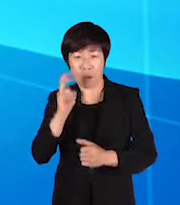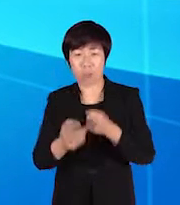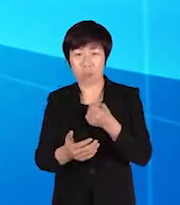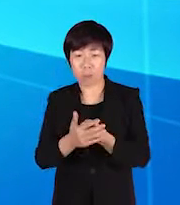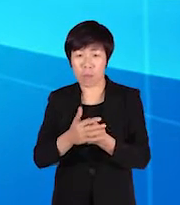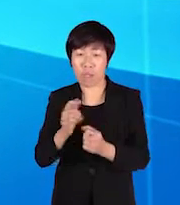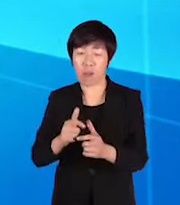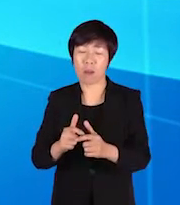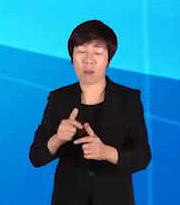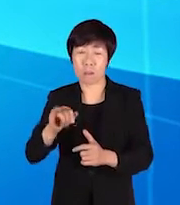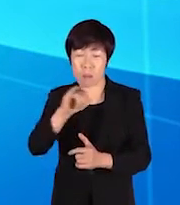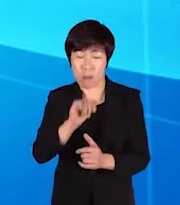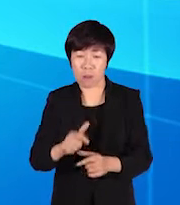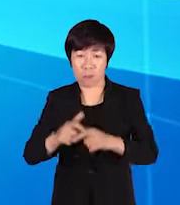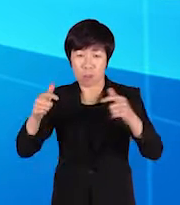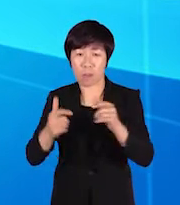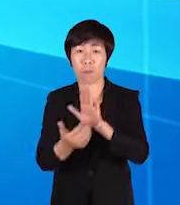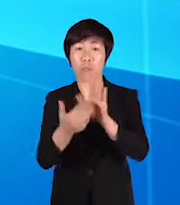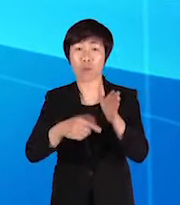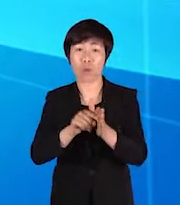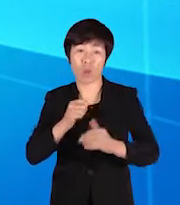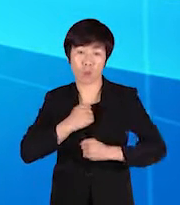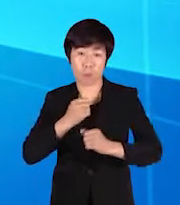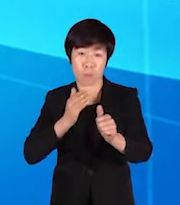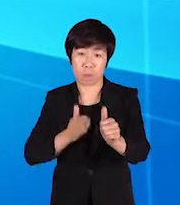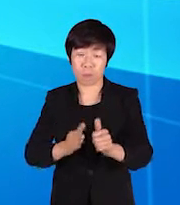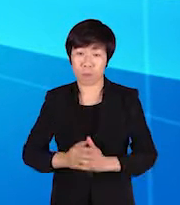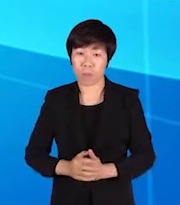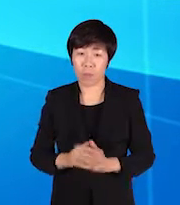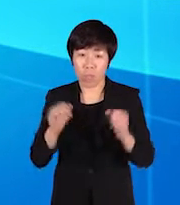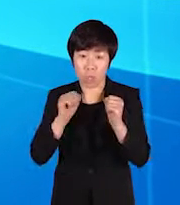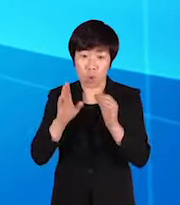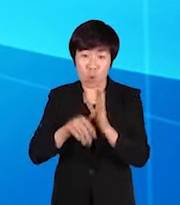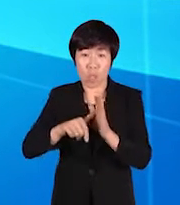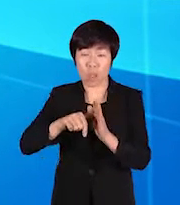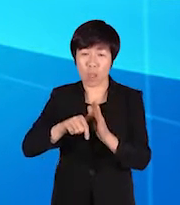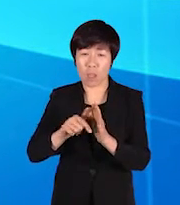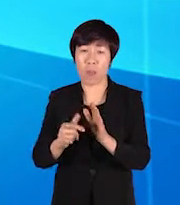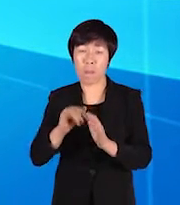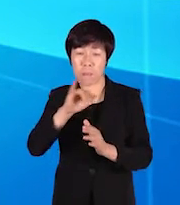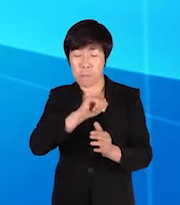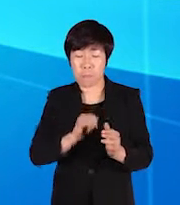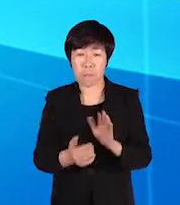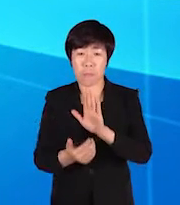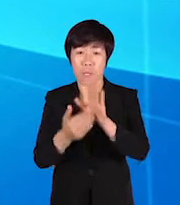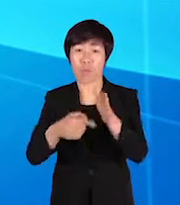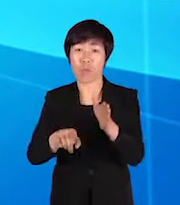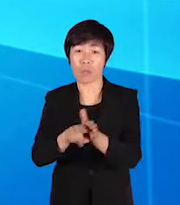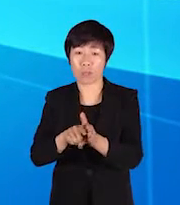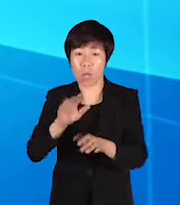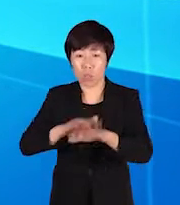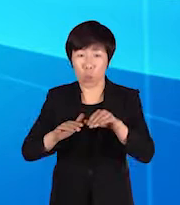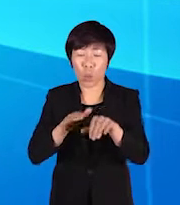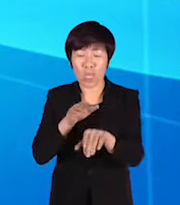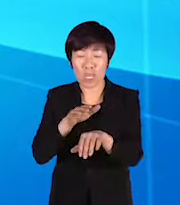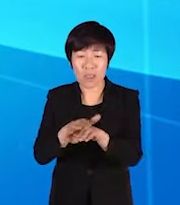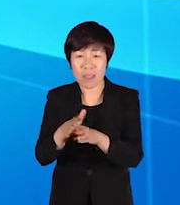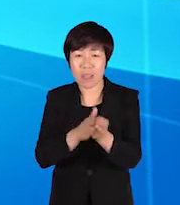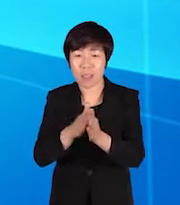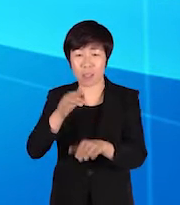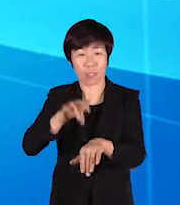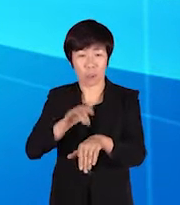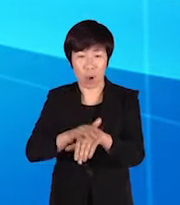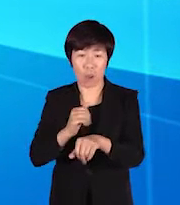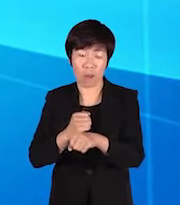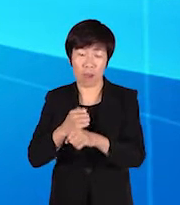방지를 위한 주의를 당부했습니다. 겨울철 식중독 예방을 위해서는 손 씻기를 생활화하고 개인 위생에 철저히